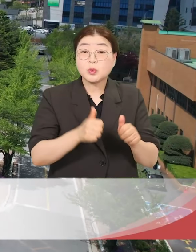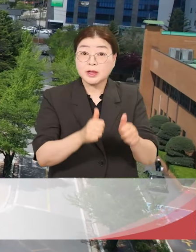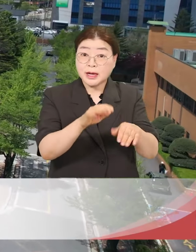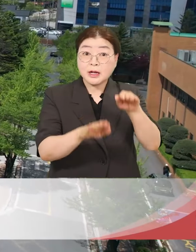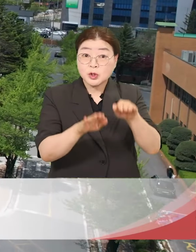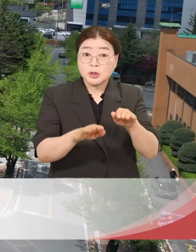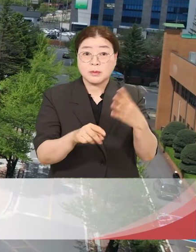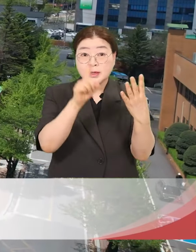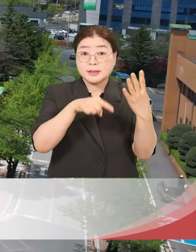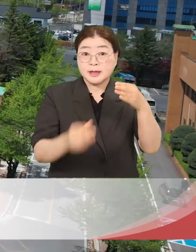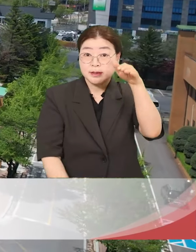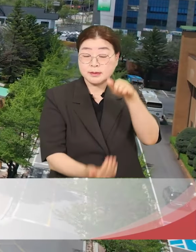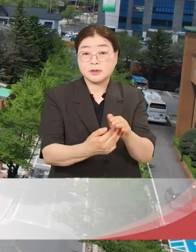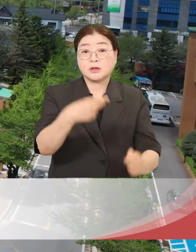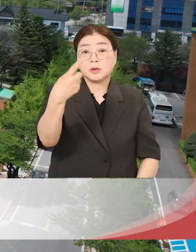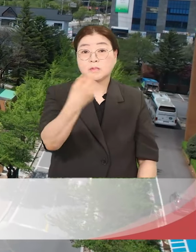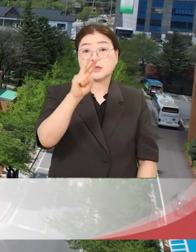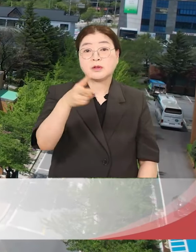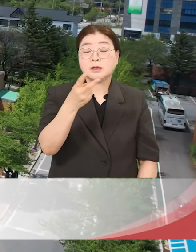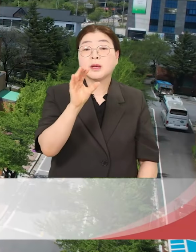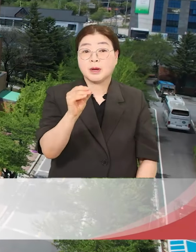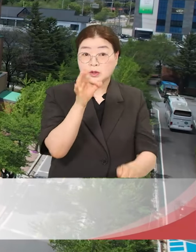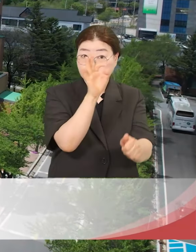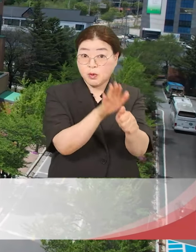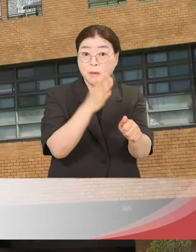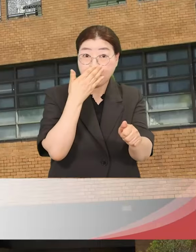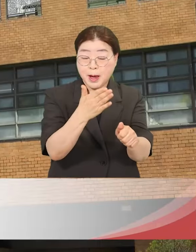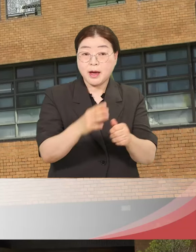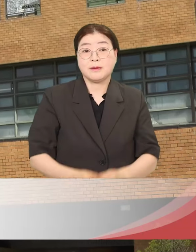차등 지원되며 4인 가족 기준 최대 1,200만 원입니다.